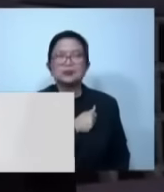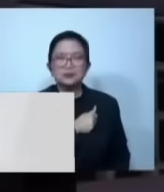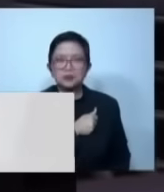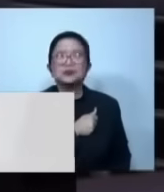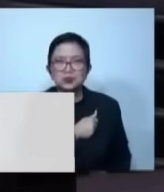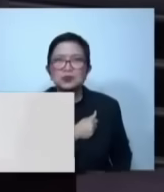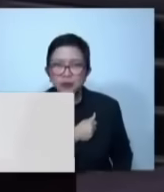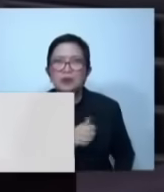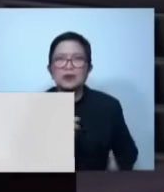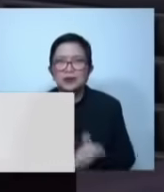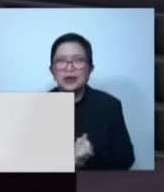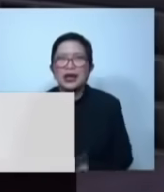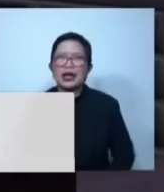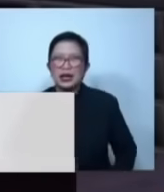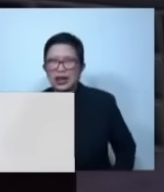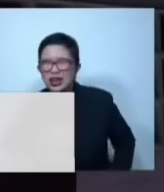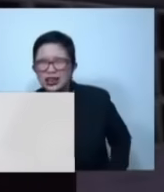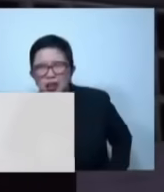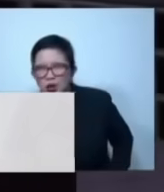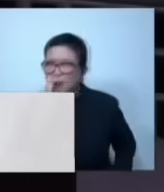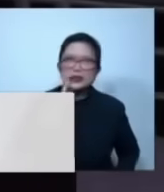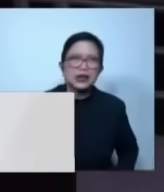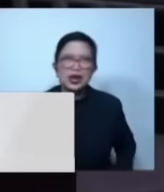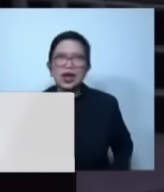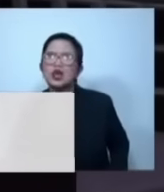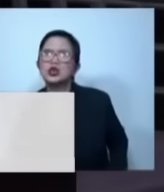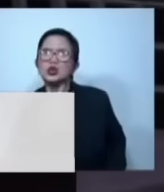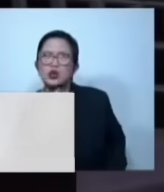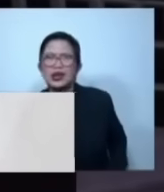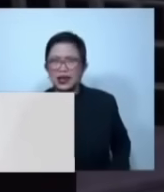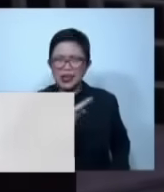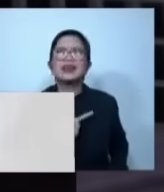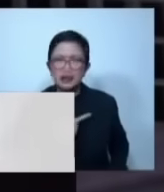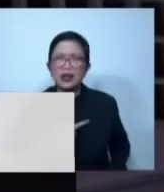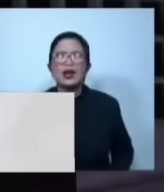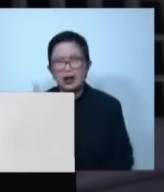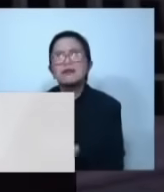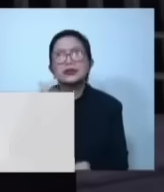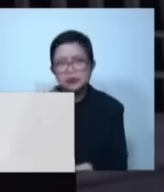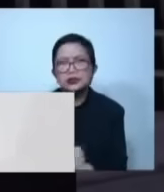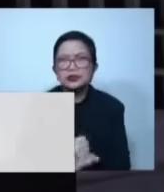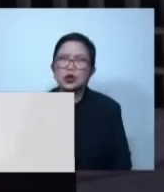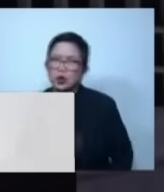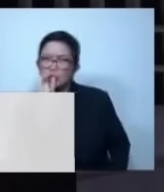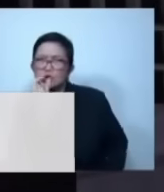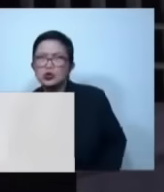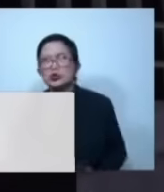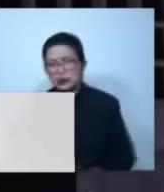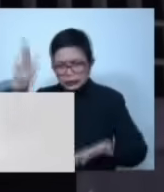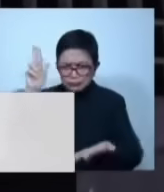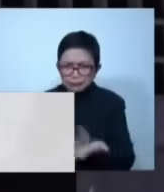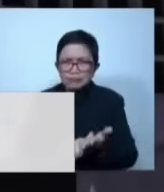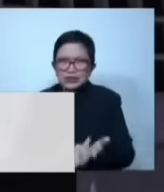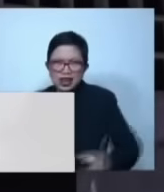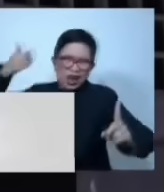bangsa Teguh percaya suara kita sangat berharga menentukan arah